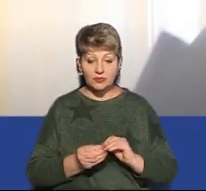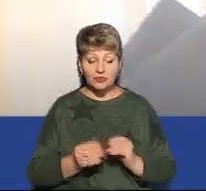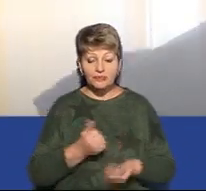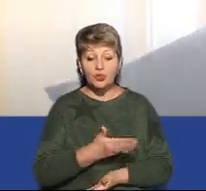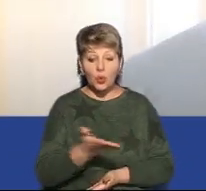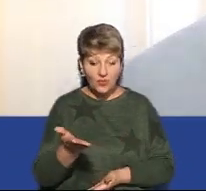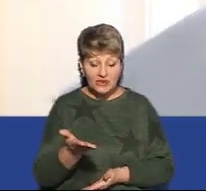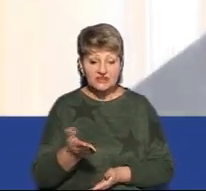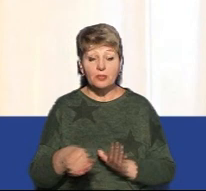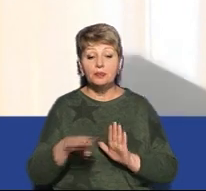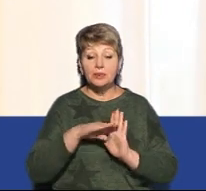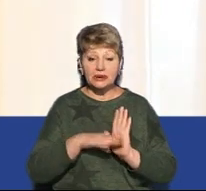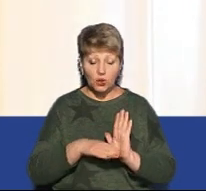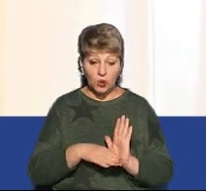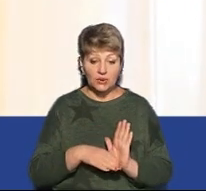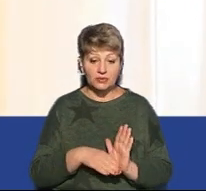вас в протоколі